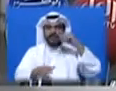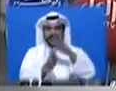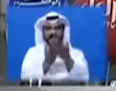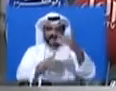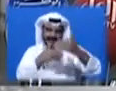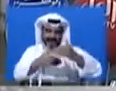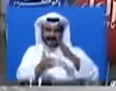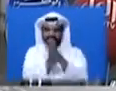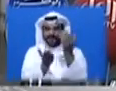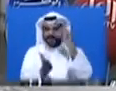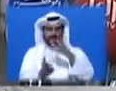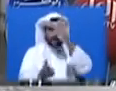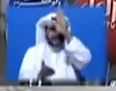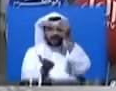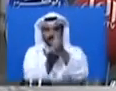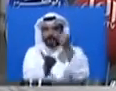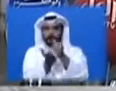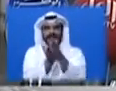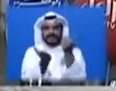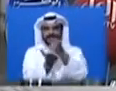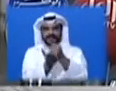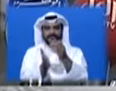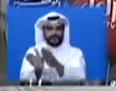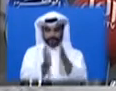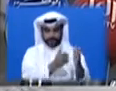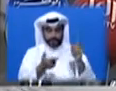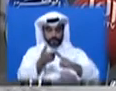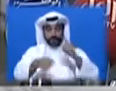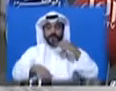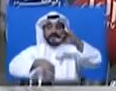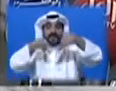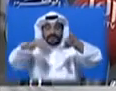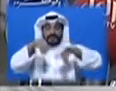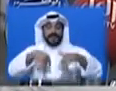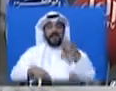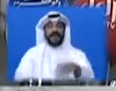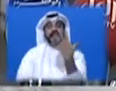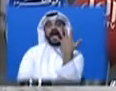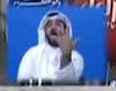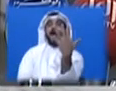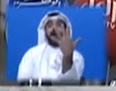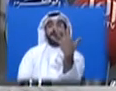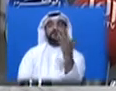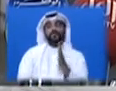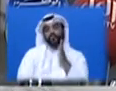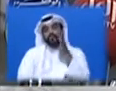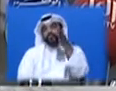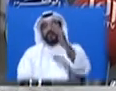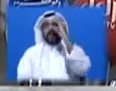لمنطقة الجهرة، كذلك تقاطعات الدائري الخامس المؤدية إلى منطقة جنوب